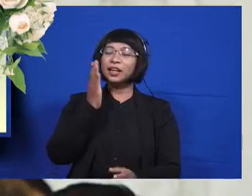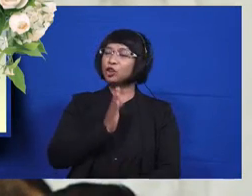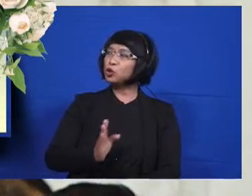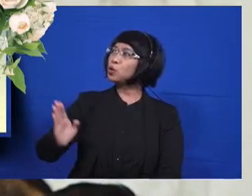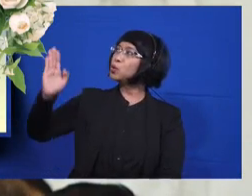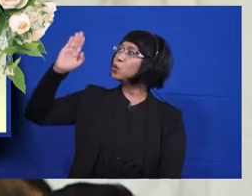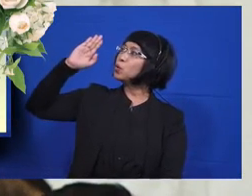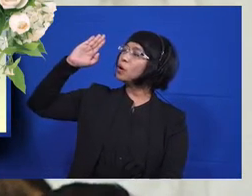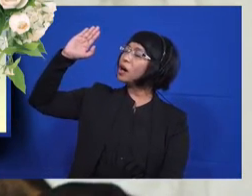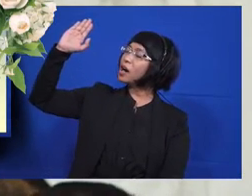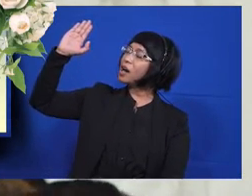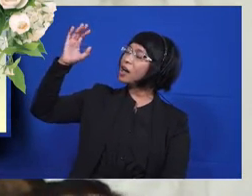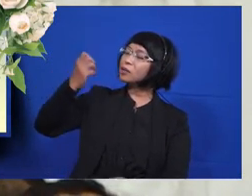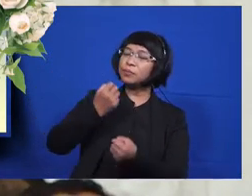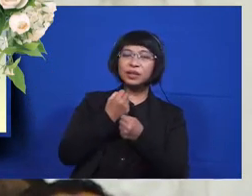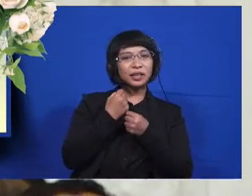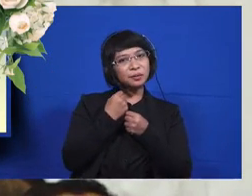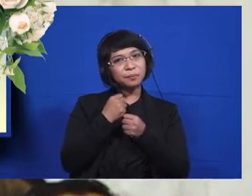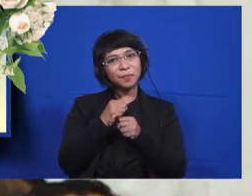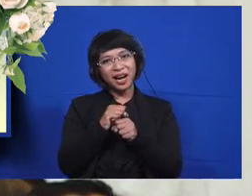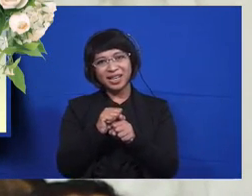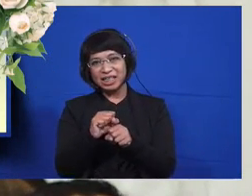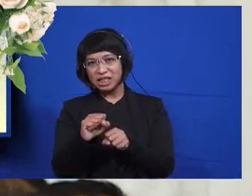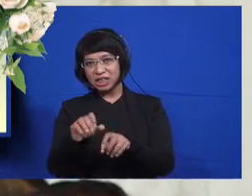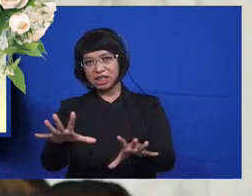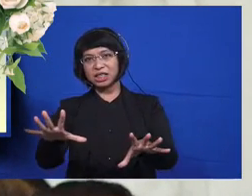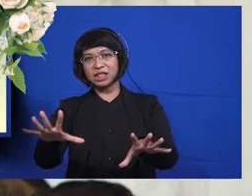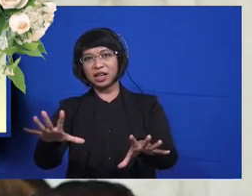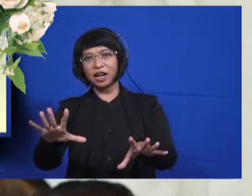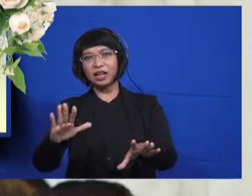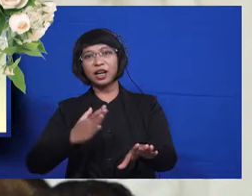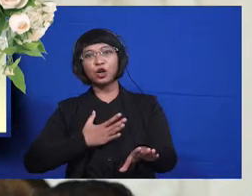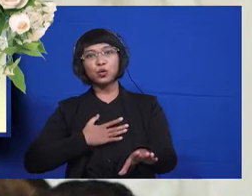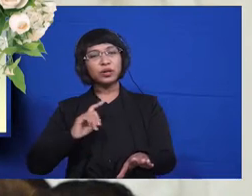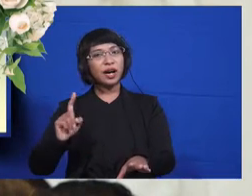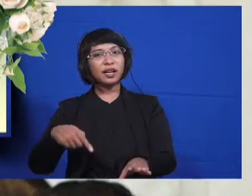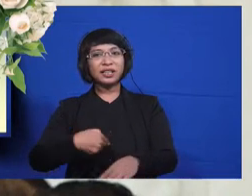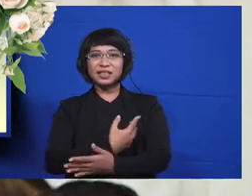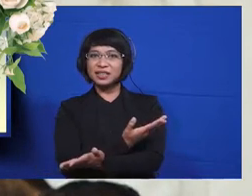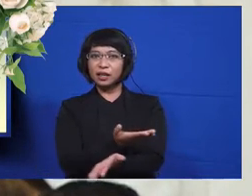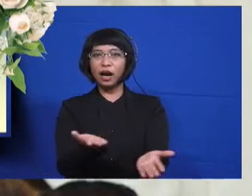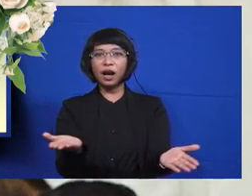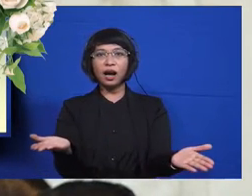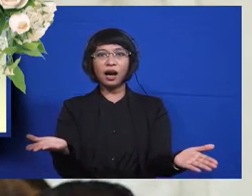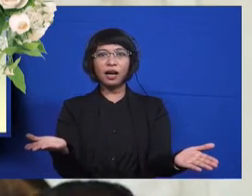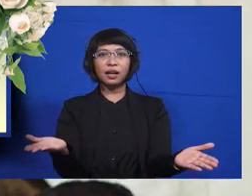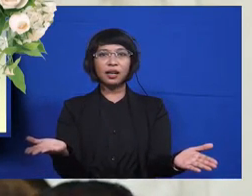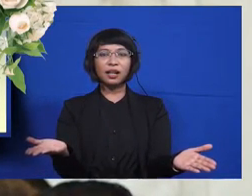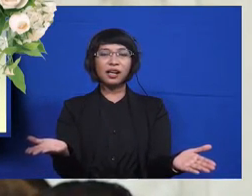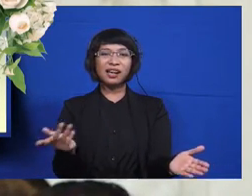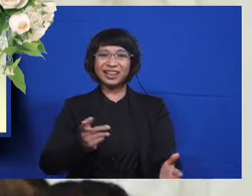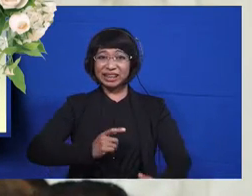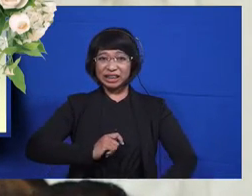Tuhan melepaskan kamu dari segala